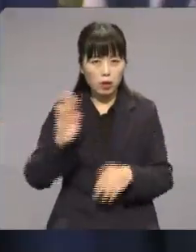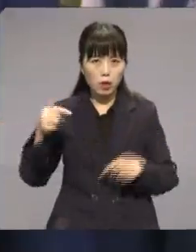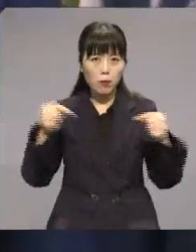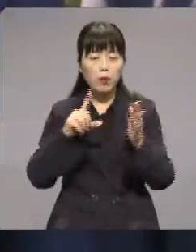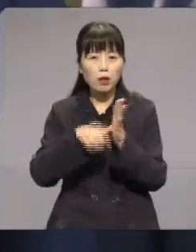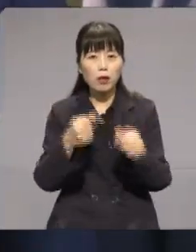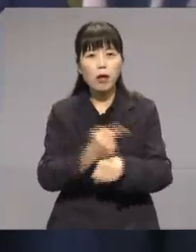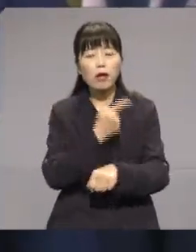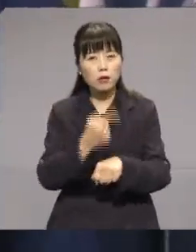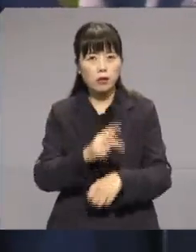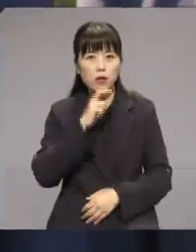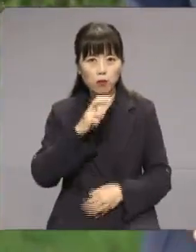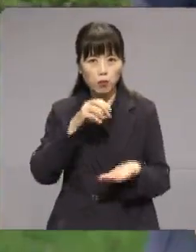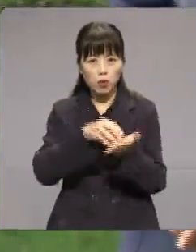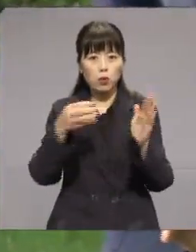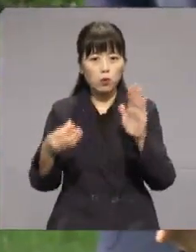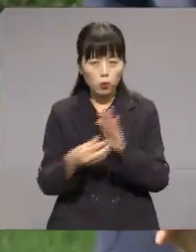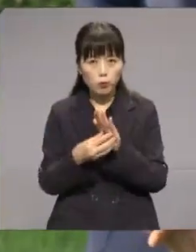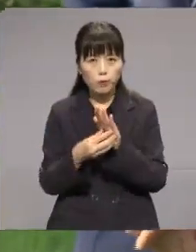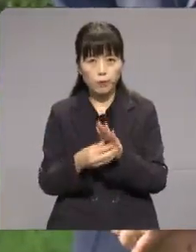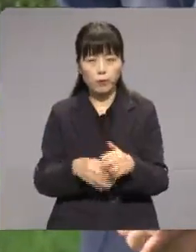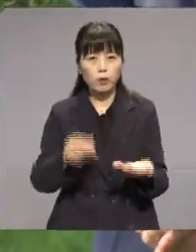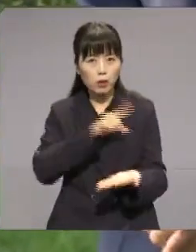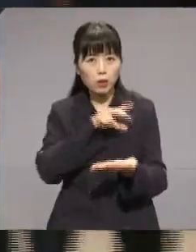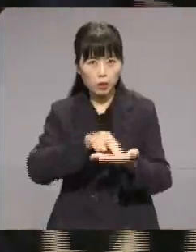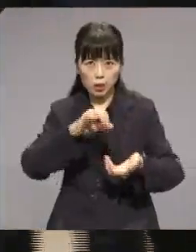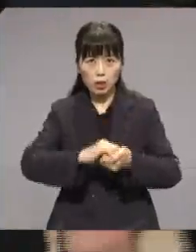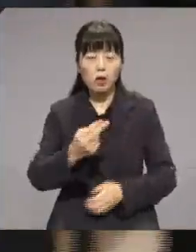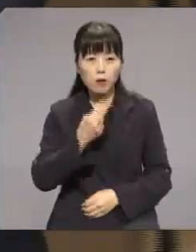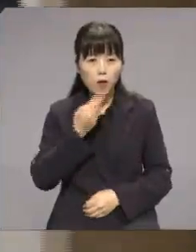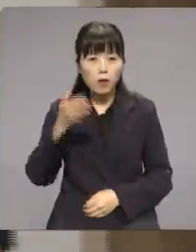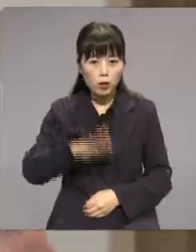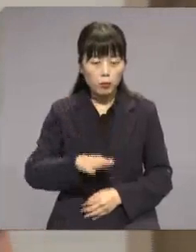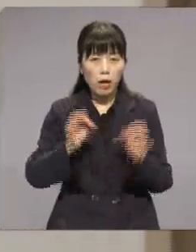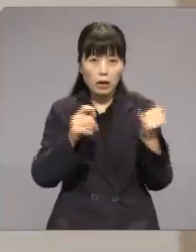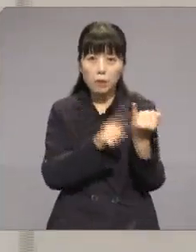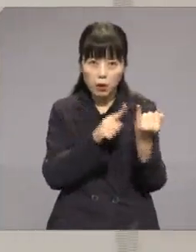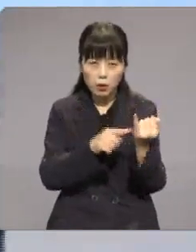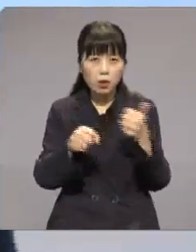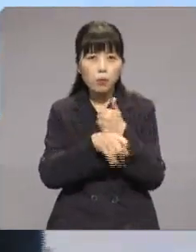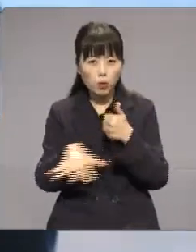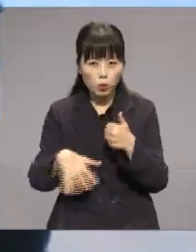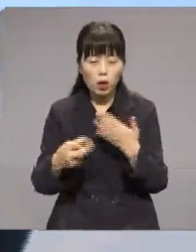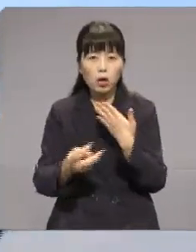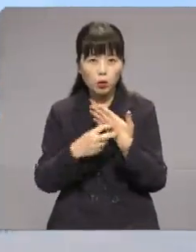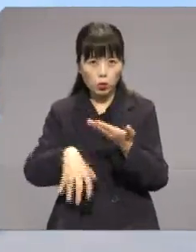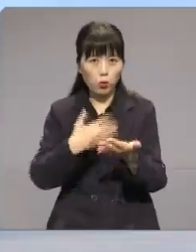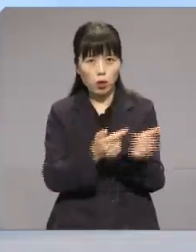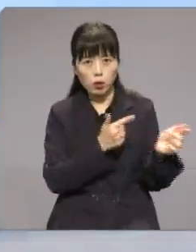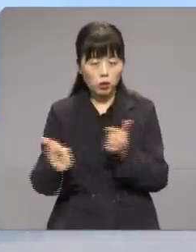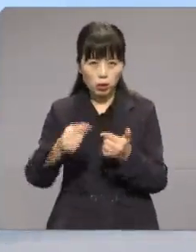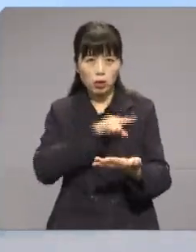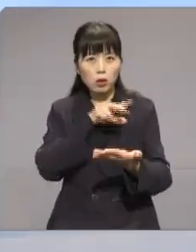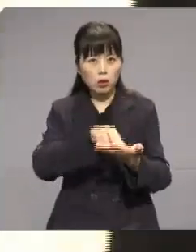면담 시간은 1시간 20분 정도였습니다. 의제에 제한을 두지 않기로 했지만 김건희 여사를 비롯한 의료개혁 등이